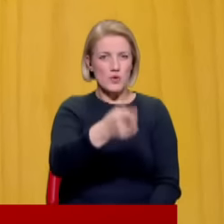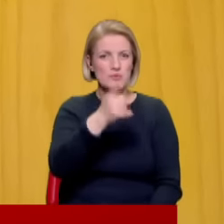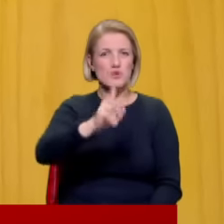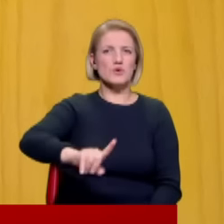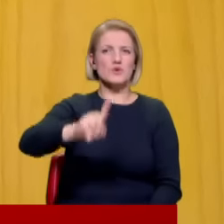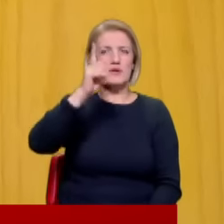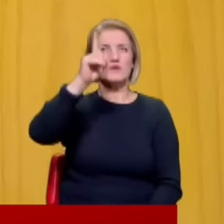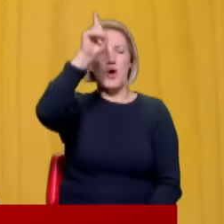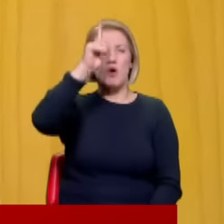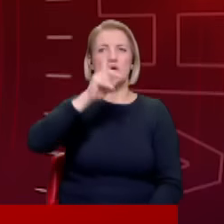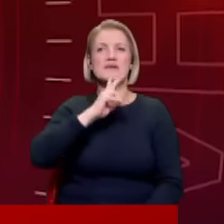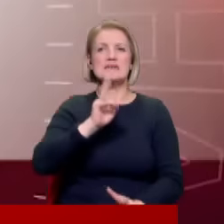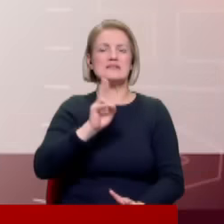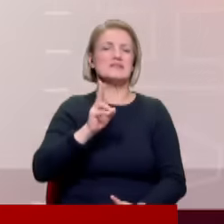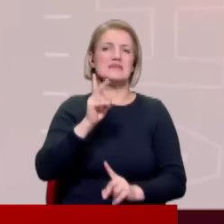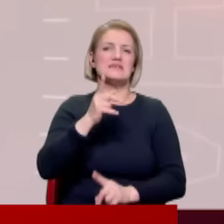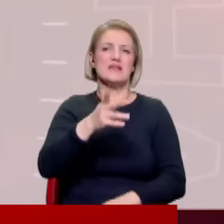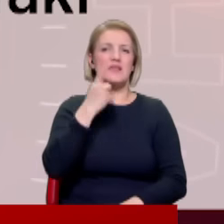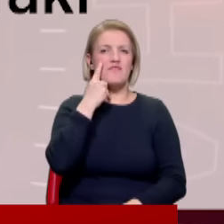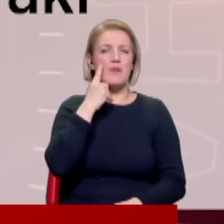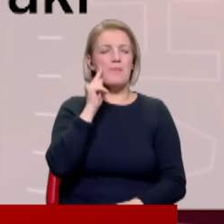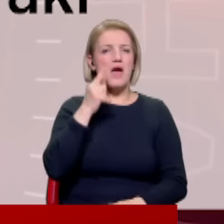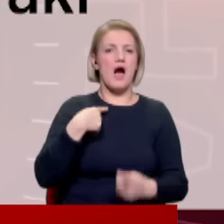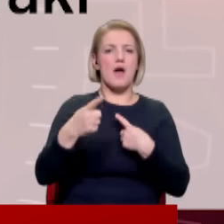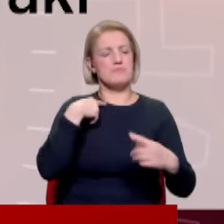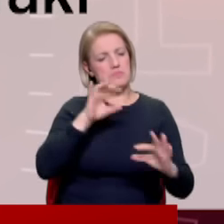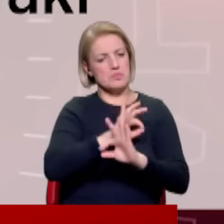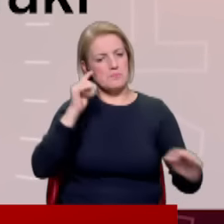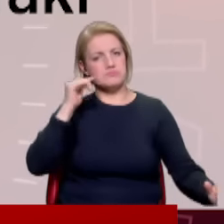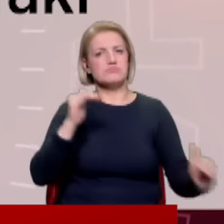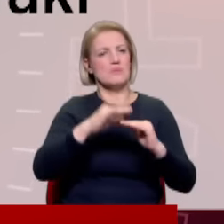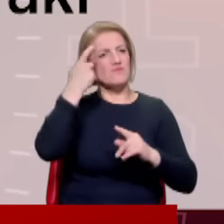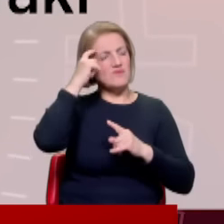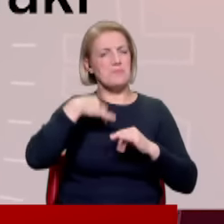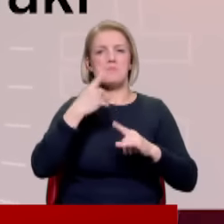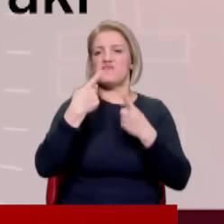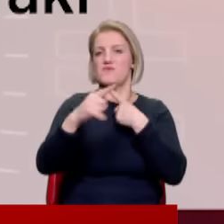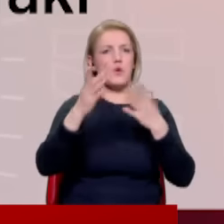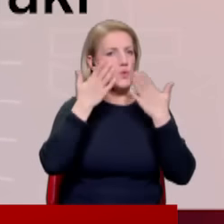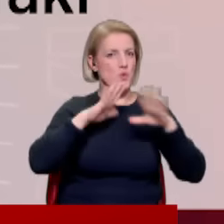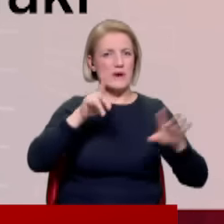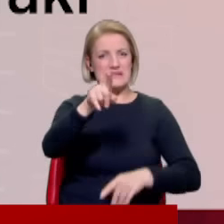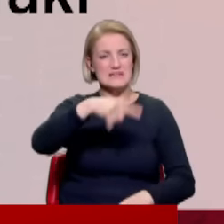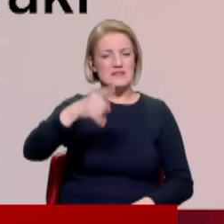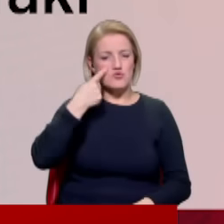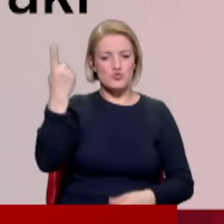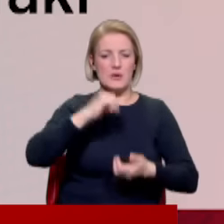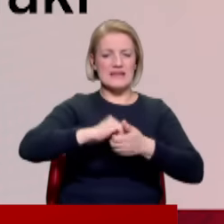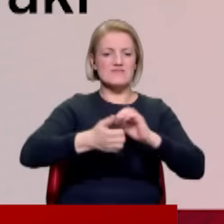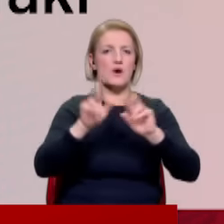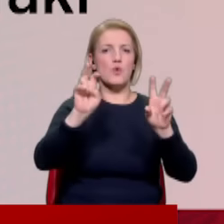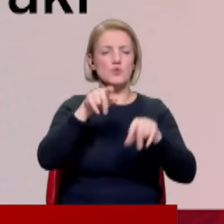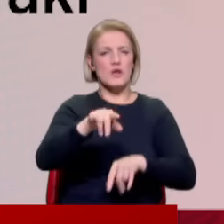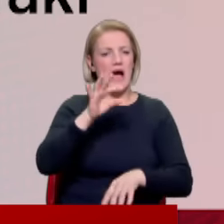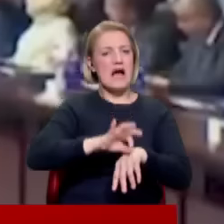gök gürsün, kızıl çıksın. Devlet Bey'le aramızda tam bir mutabakat var. Görüşlerimizde bir farklılık yok. Siz de Cumhur İttifakı